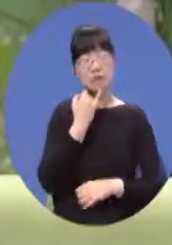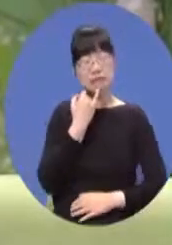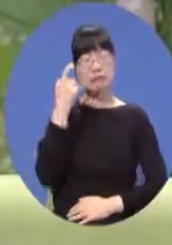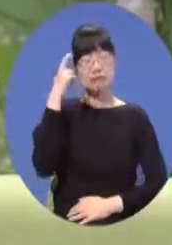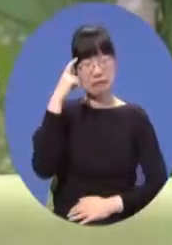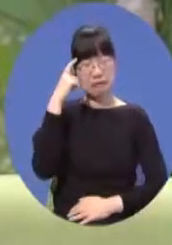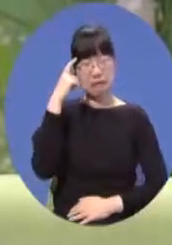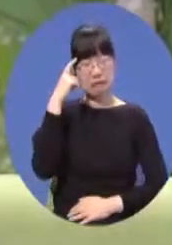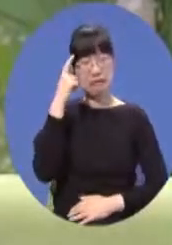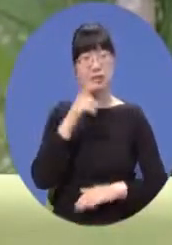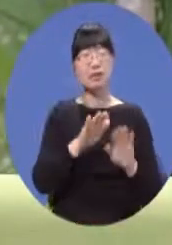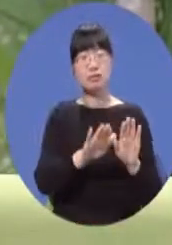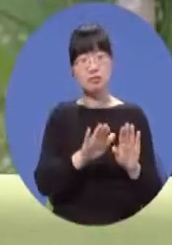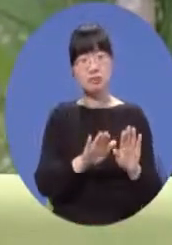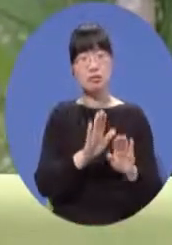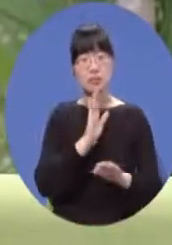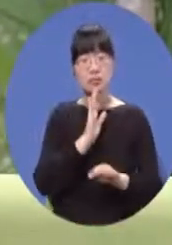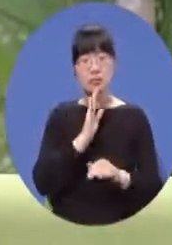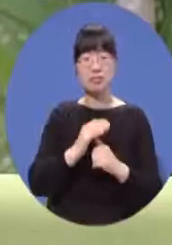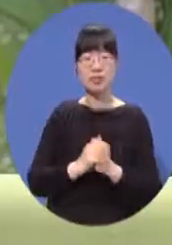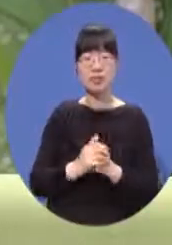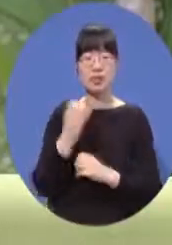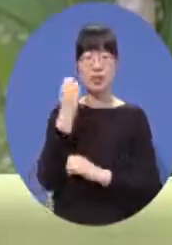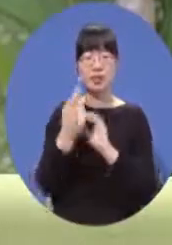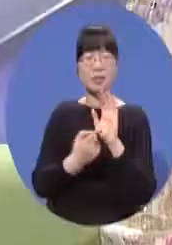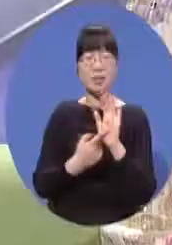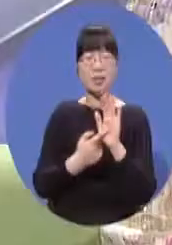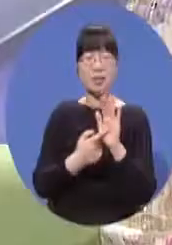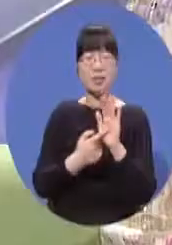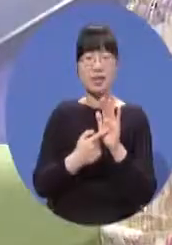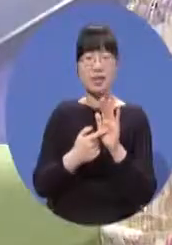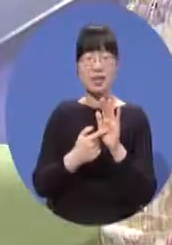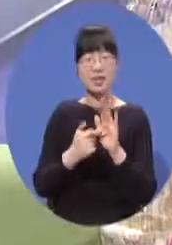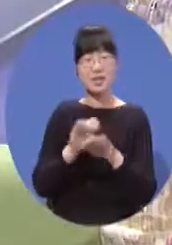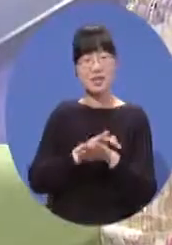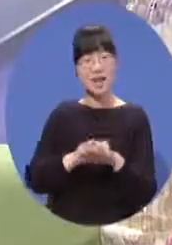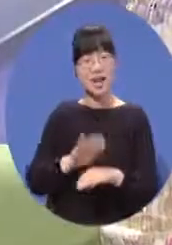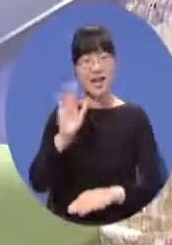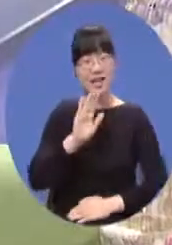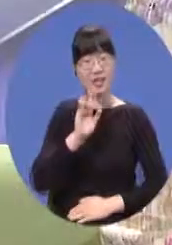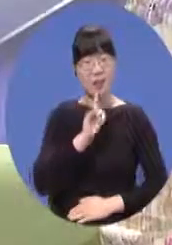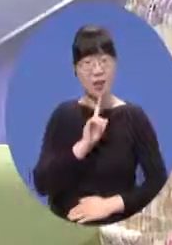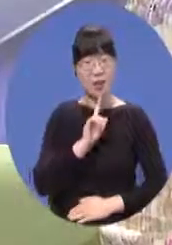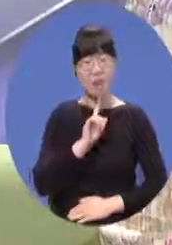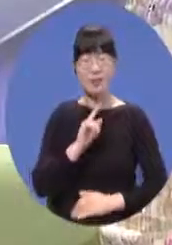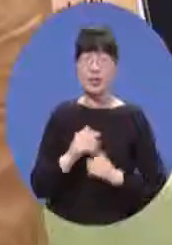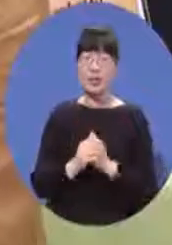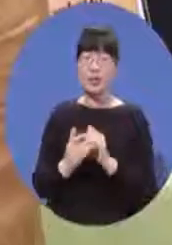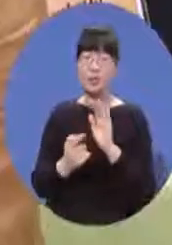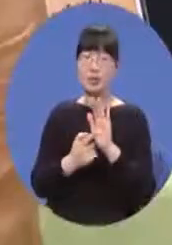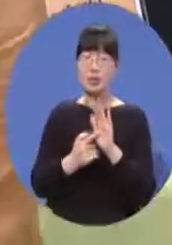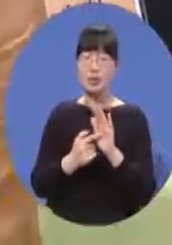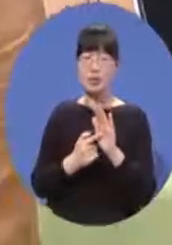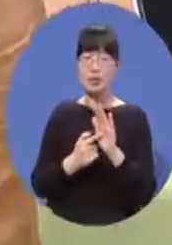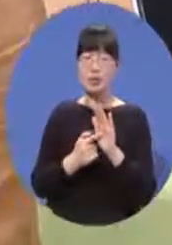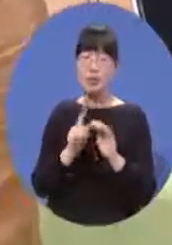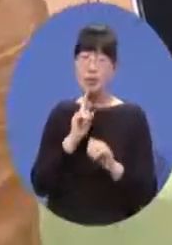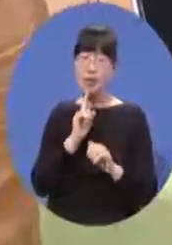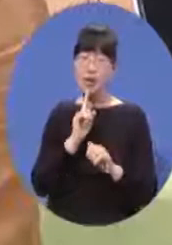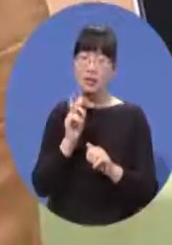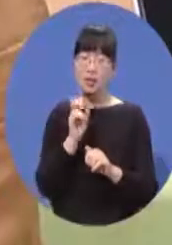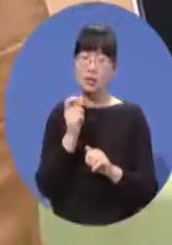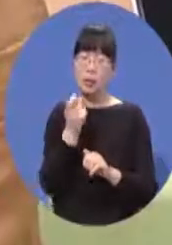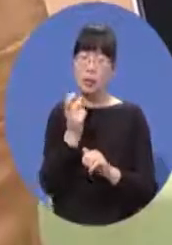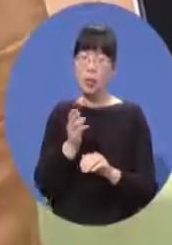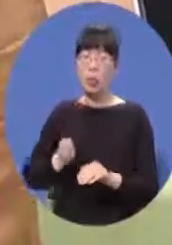괜찮은가 보다라고 생각을 이제 하신 거겠죠? 네. 원래 표현을 그러니까 좀 덜 하는 스타일인가? 표현을 덜 하는 것 같기도 하고 이렇게 말을 돌려서 할 때도